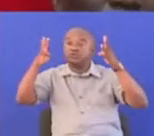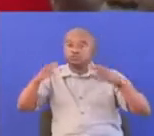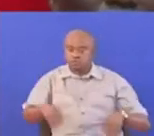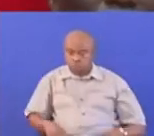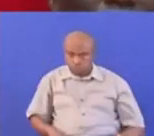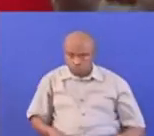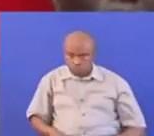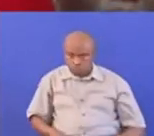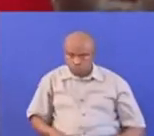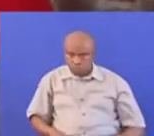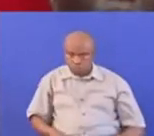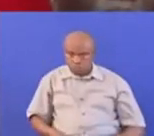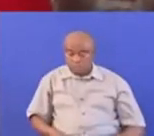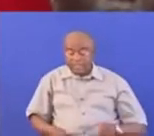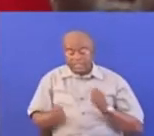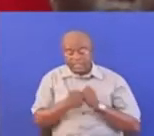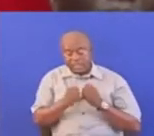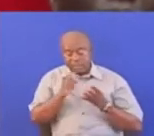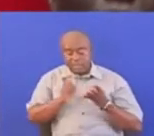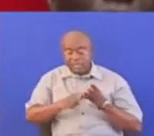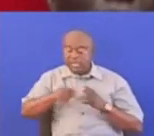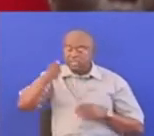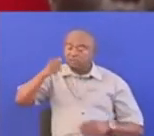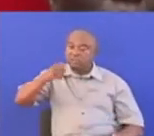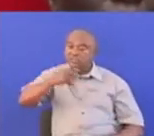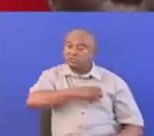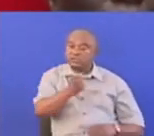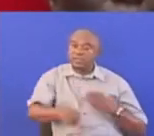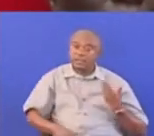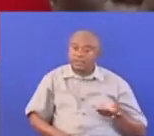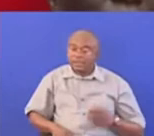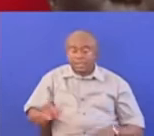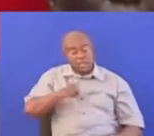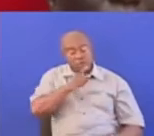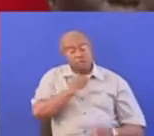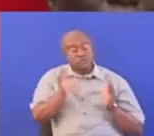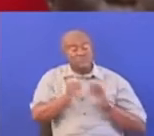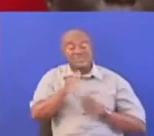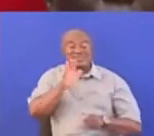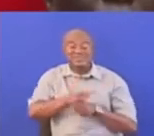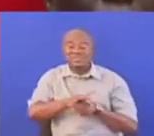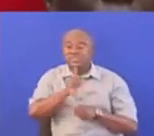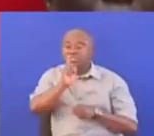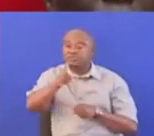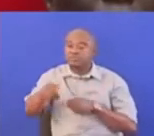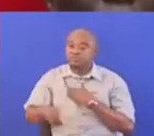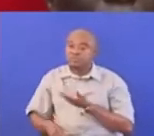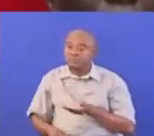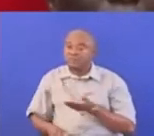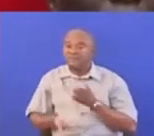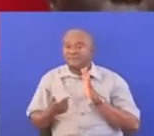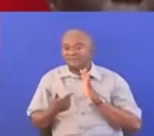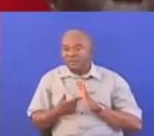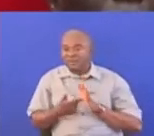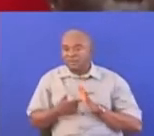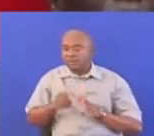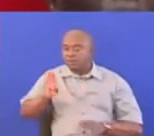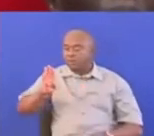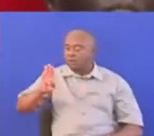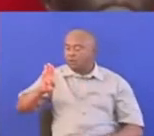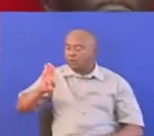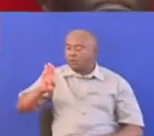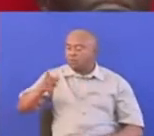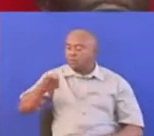la nne, niipongeze kwa kweli wizara, eneo lile tuna hifadhi zingine nyingi Tunazo hifadhi Burigi Chato,